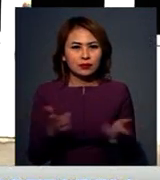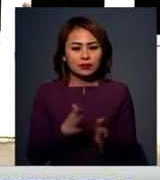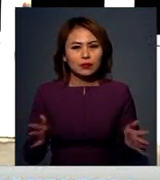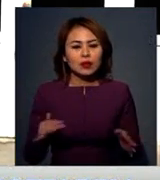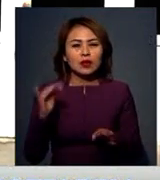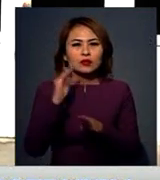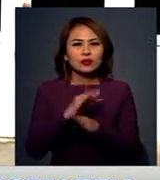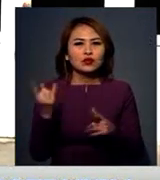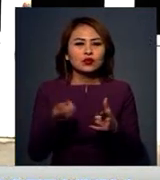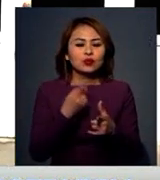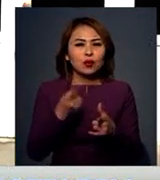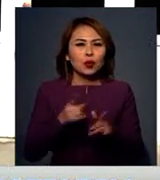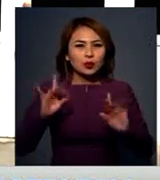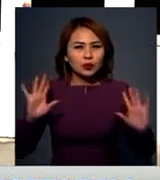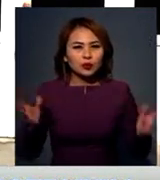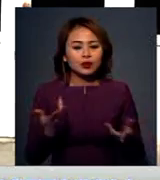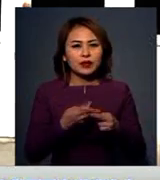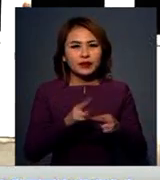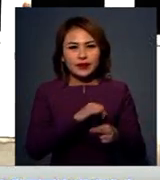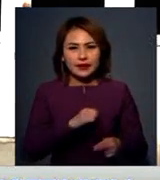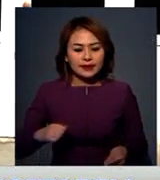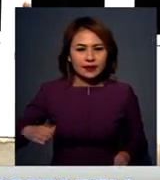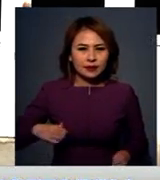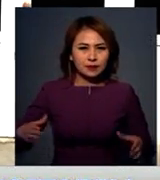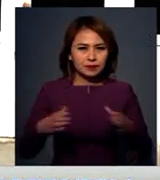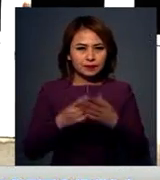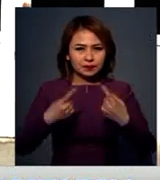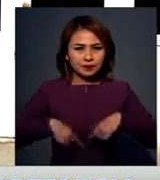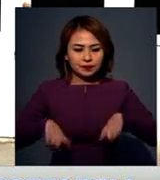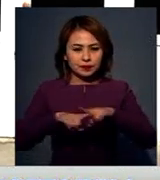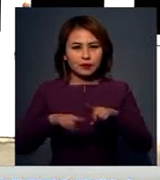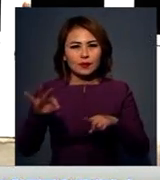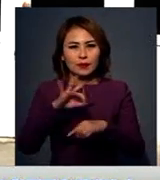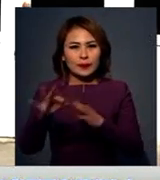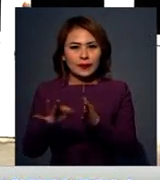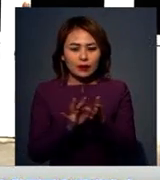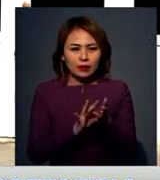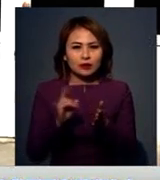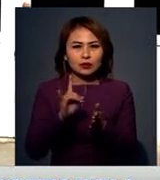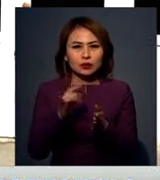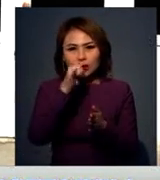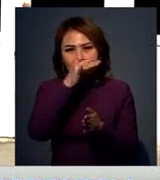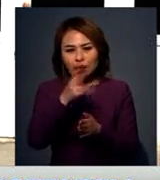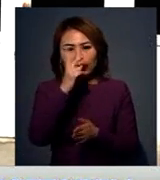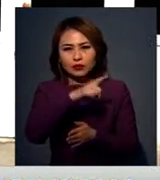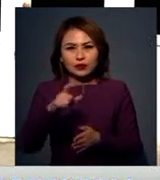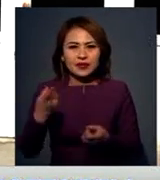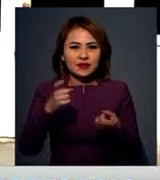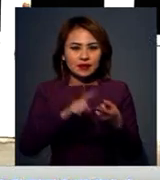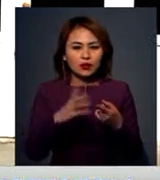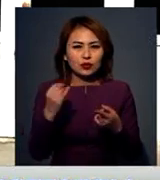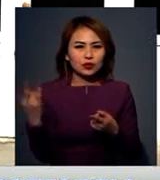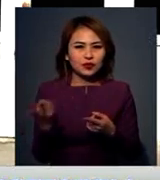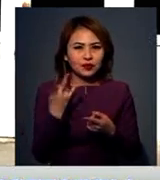Сонымен қатар сот осынау оқыс оқиғаға жол берген, ұжымдағы моральдық ахуалды дер кезінде бағамдай алмаған тұлғарларға қатысты әлі